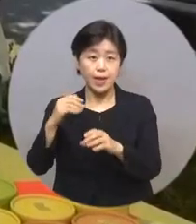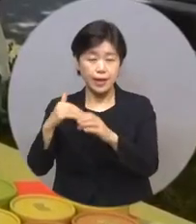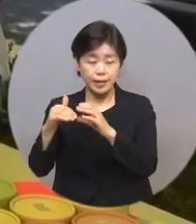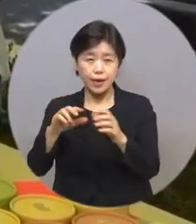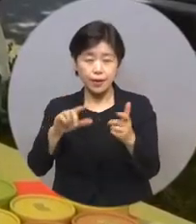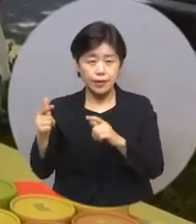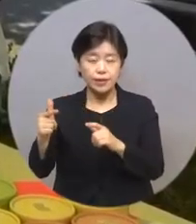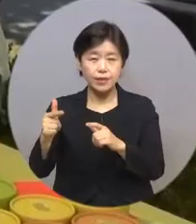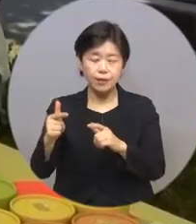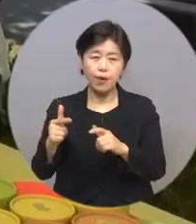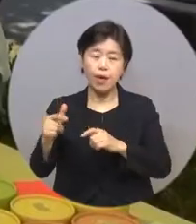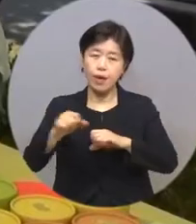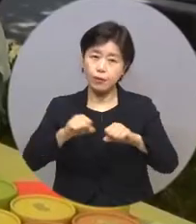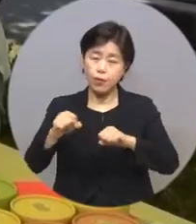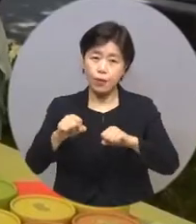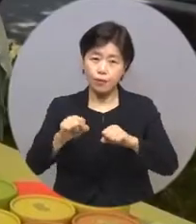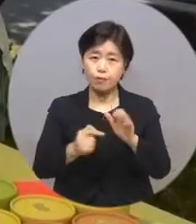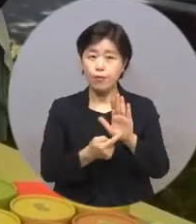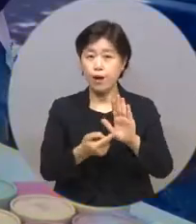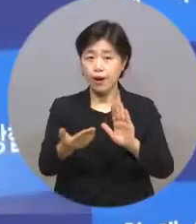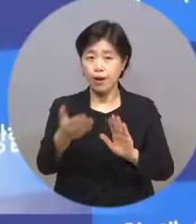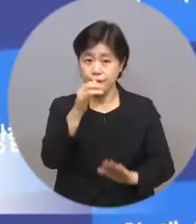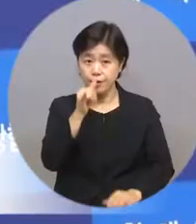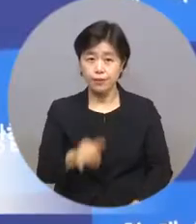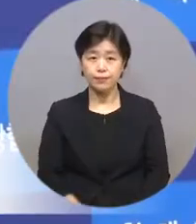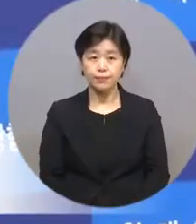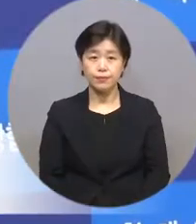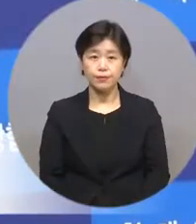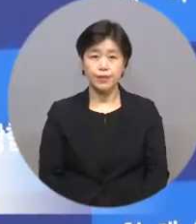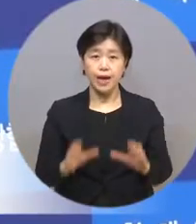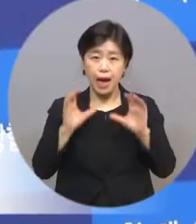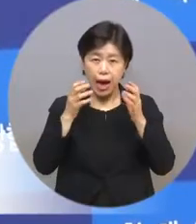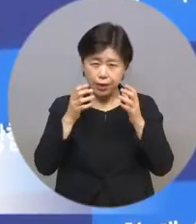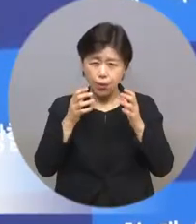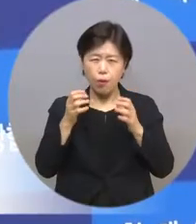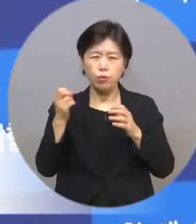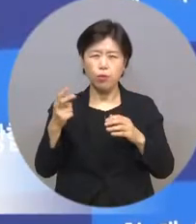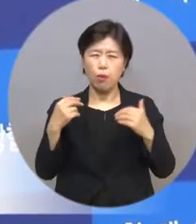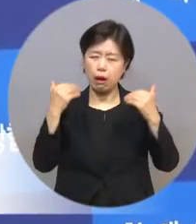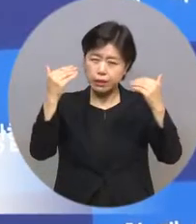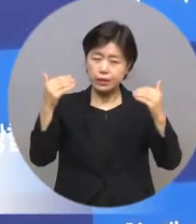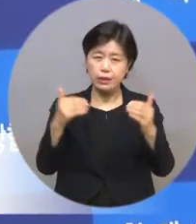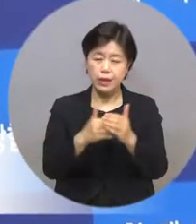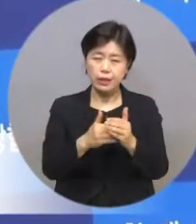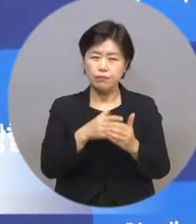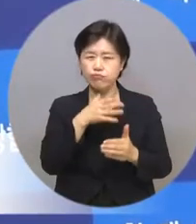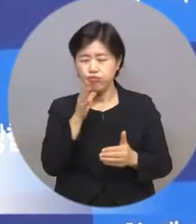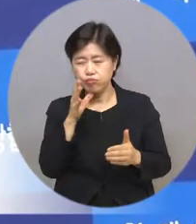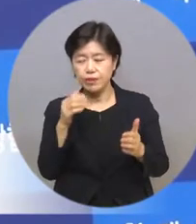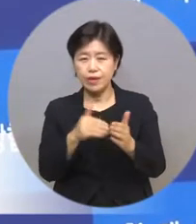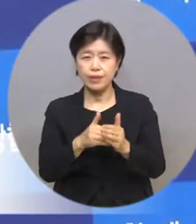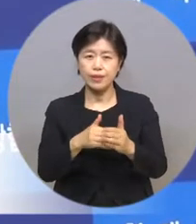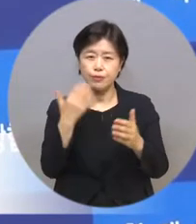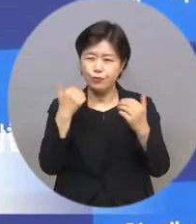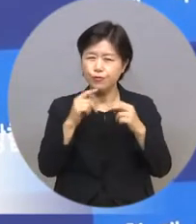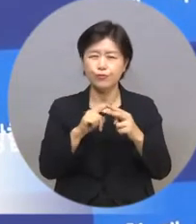운동까지 진행해 행사의 신선함을 더했습니다 아동부터 어르신에 이르기까지 그리고